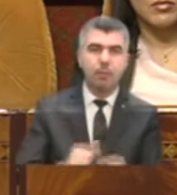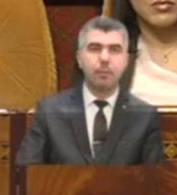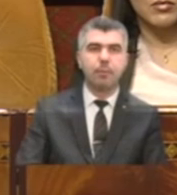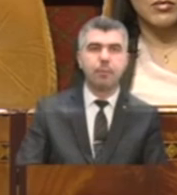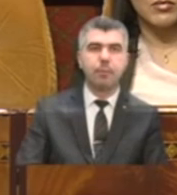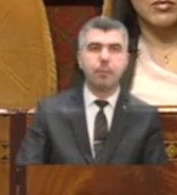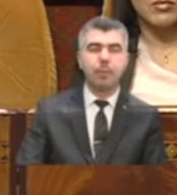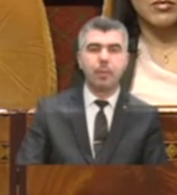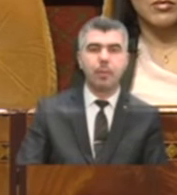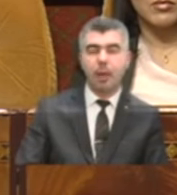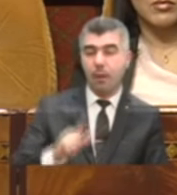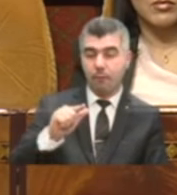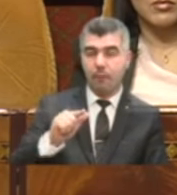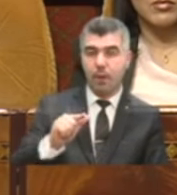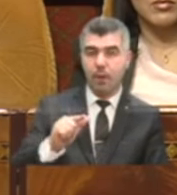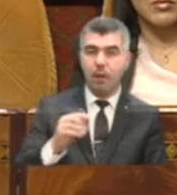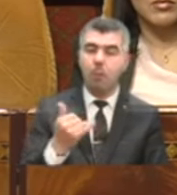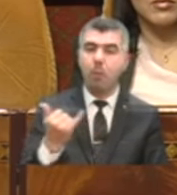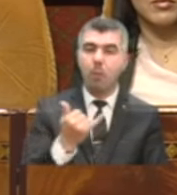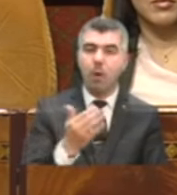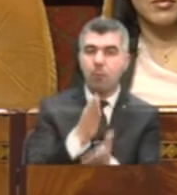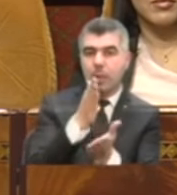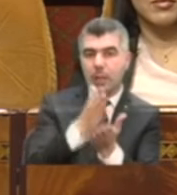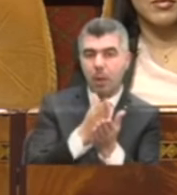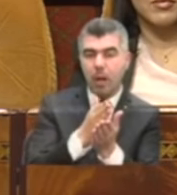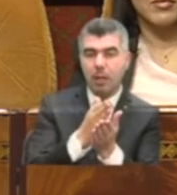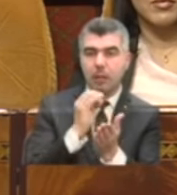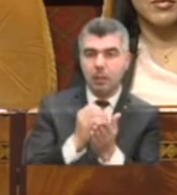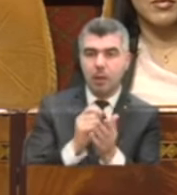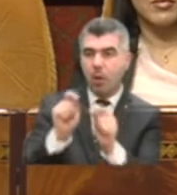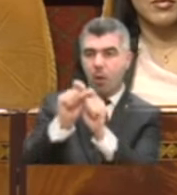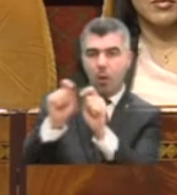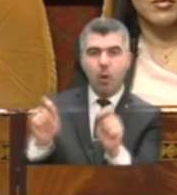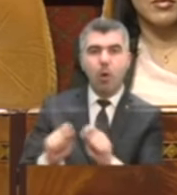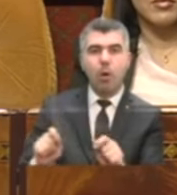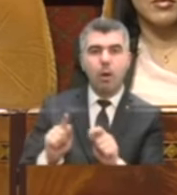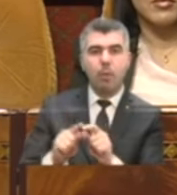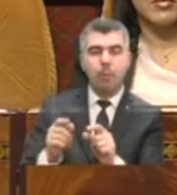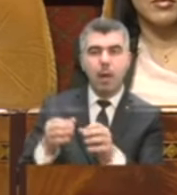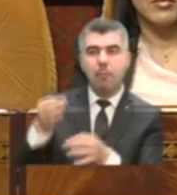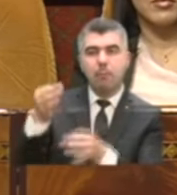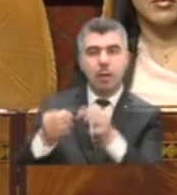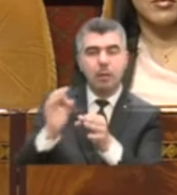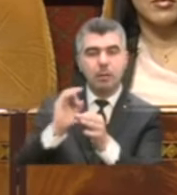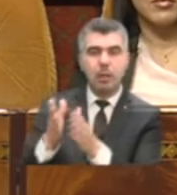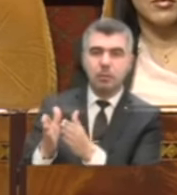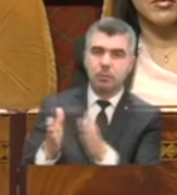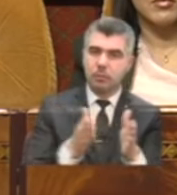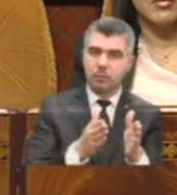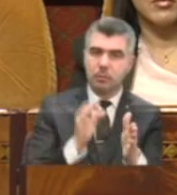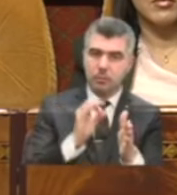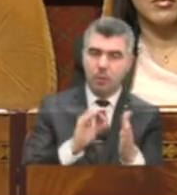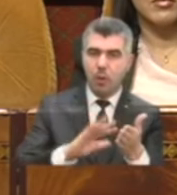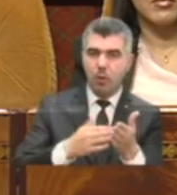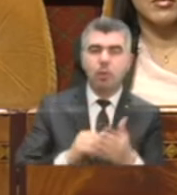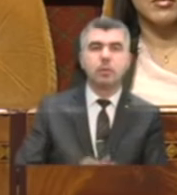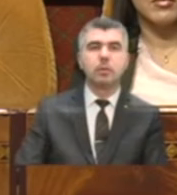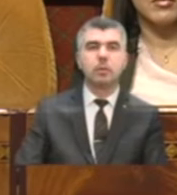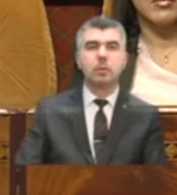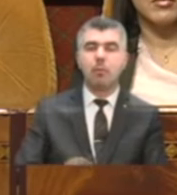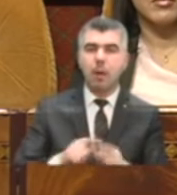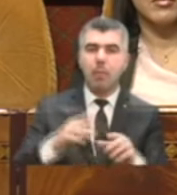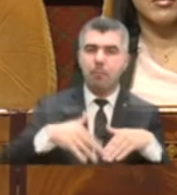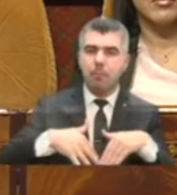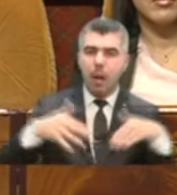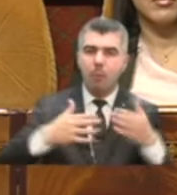أهم أسس الديمقراطية هي استقلالية السلطة التشريعية كونها مؤسسة من مؤسسات الدولة المغربية اللي كان